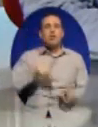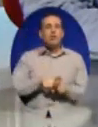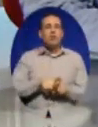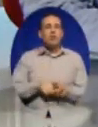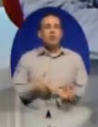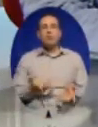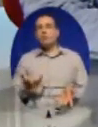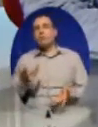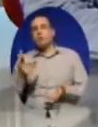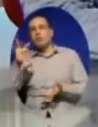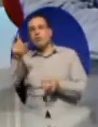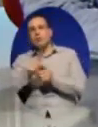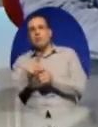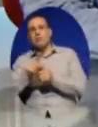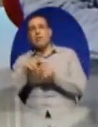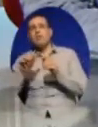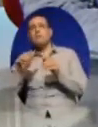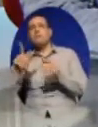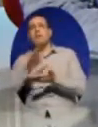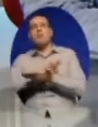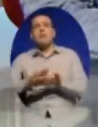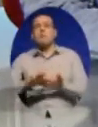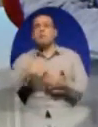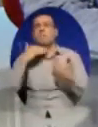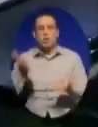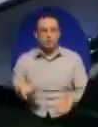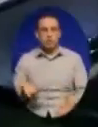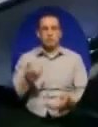שמגיעים ל-8200, יש להם ידע טכנולוגי, אבל לעשות עסקים... אז הקומבינה, החיבור של זה, זה הסוד.